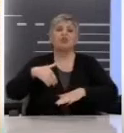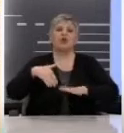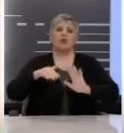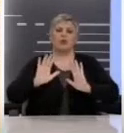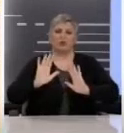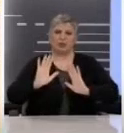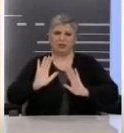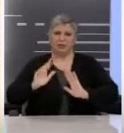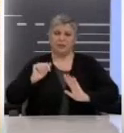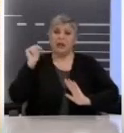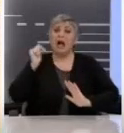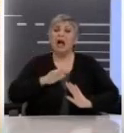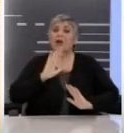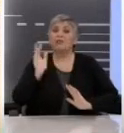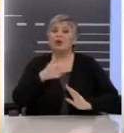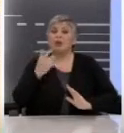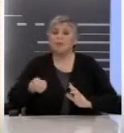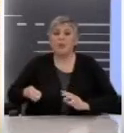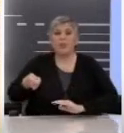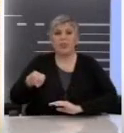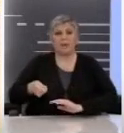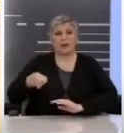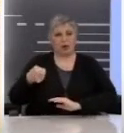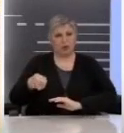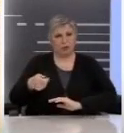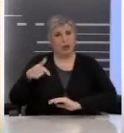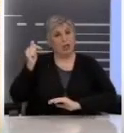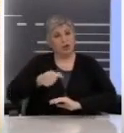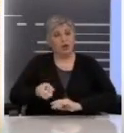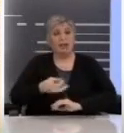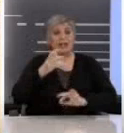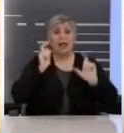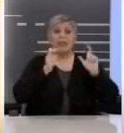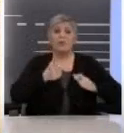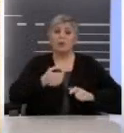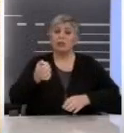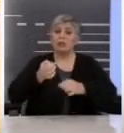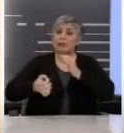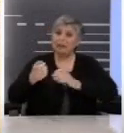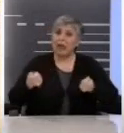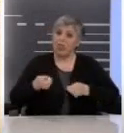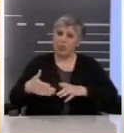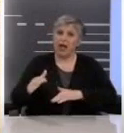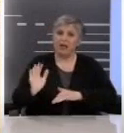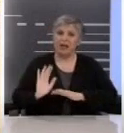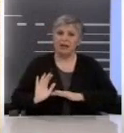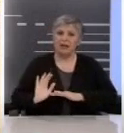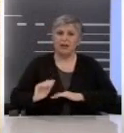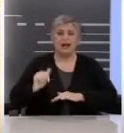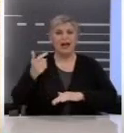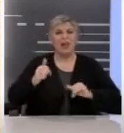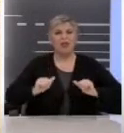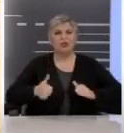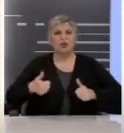επικαλείται και λέει ότι θα κάνει, ενώ για πολλά χρόνια στην κυβέρνηση δεν τόλμησε να κάνει, εξασφαλίσαμε